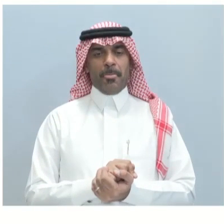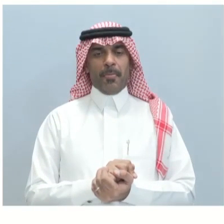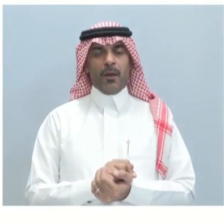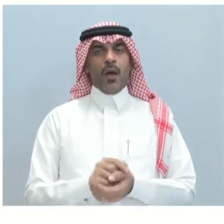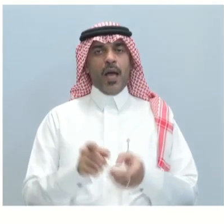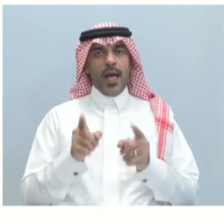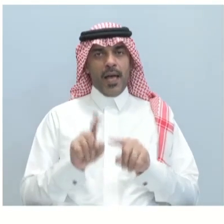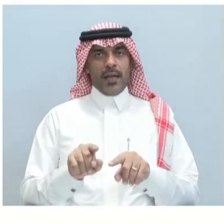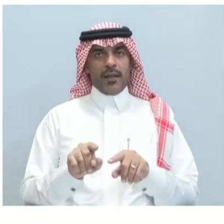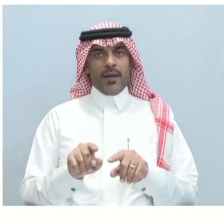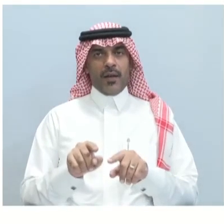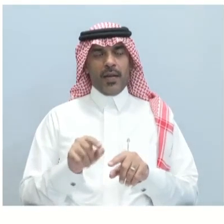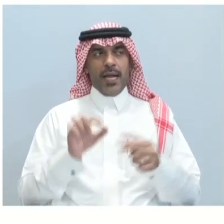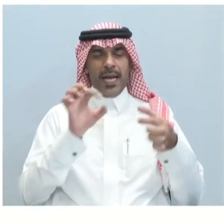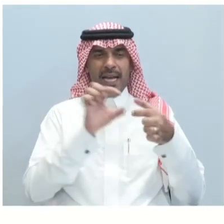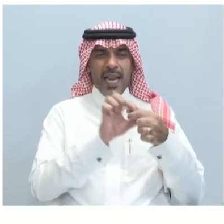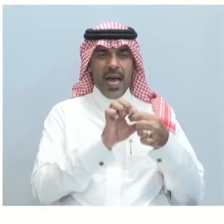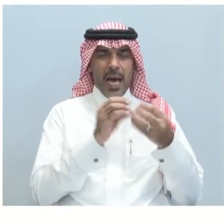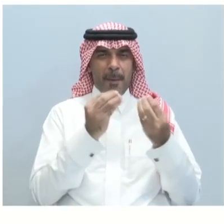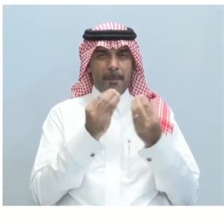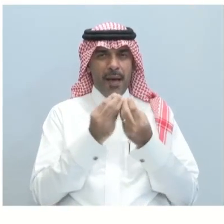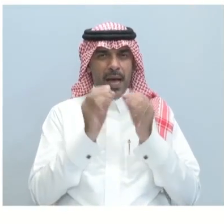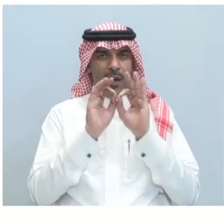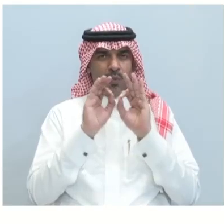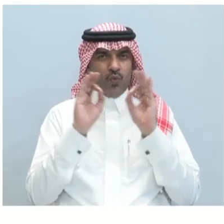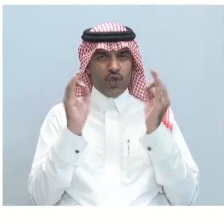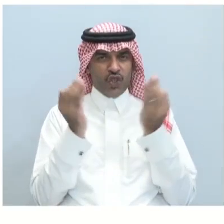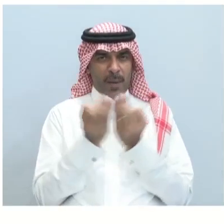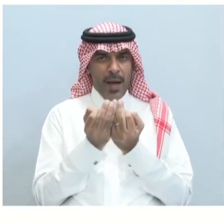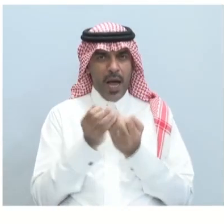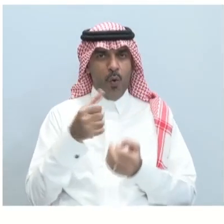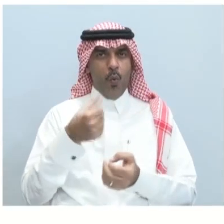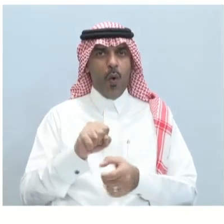ايضا وعلاقته بالمجتمع والوطن